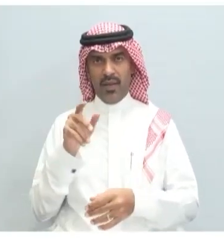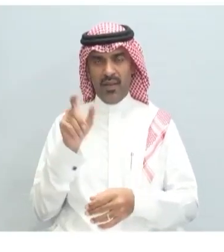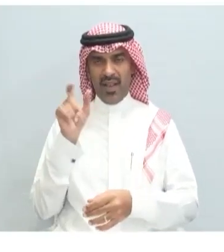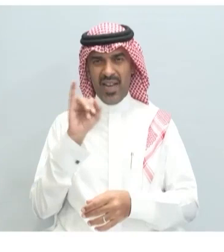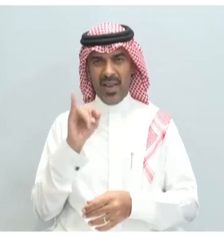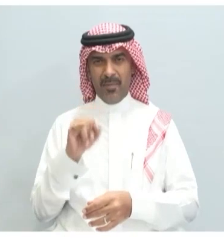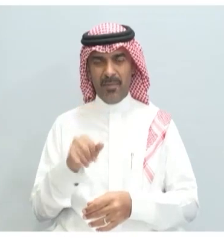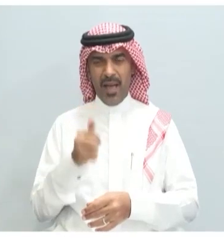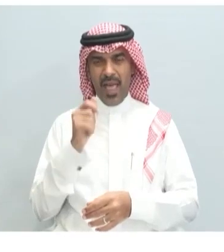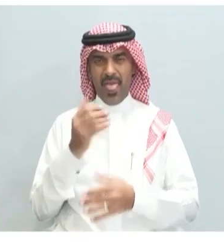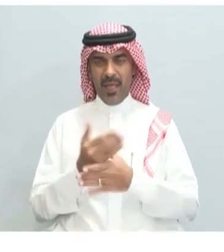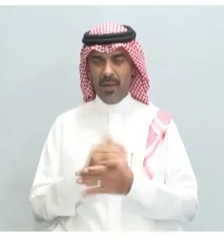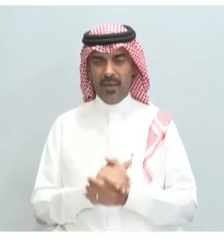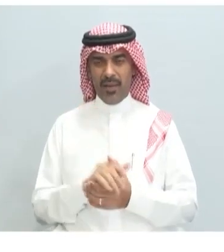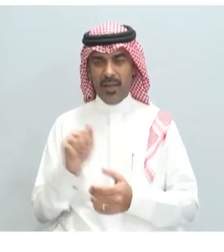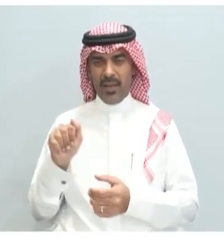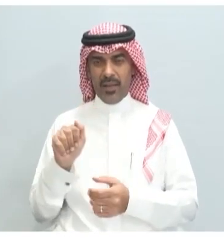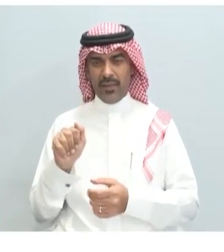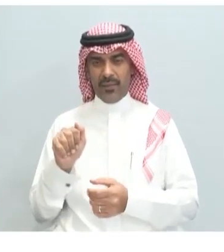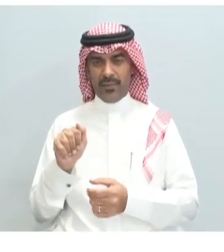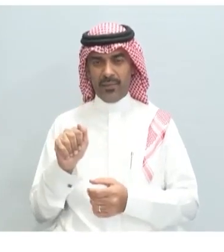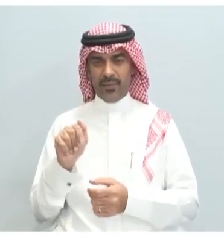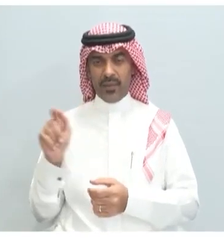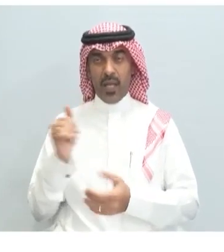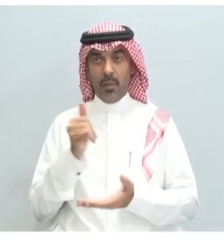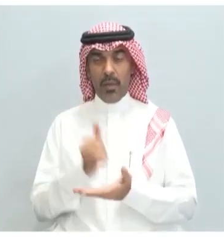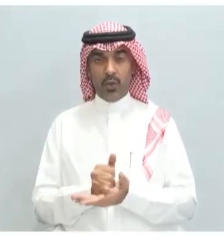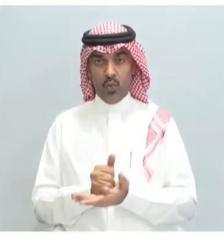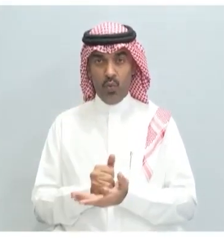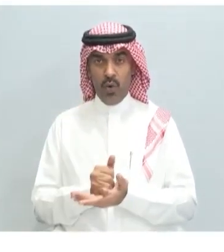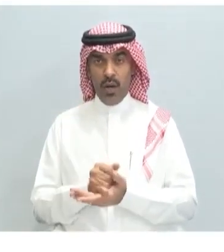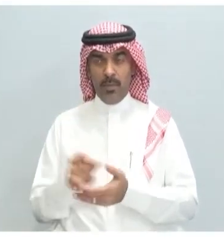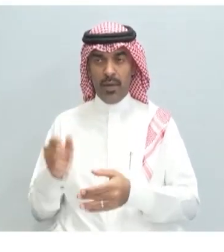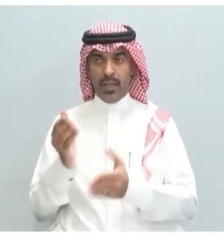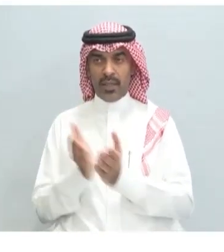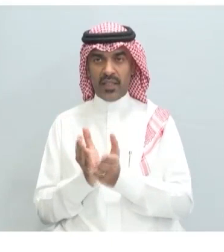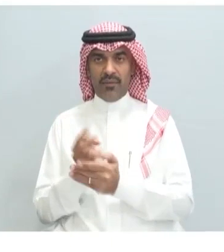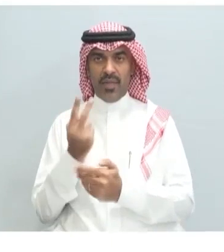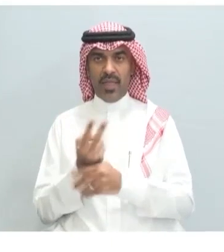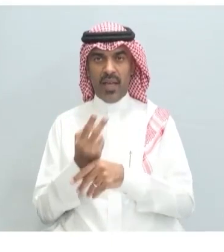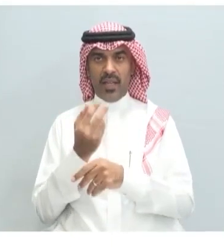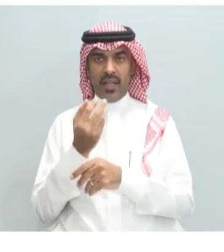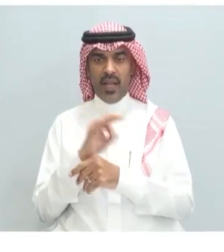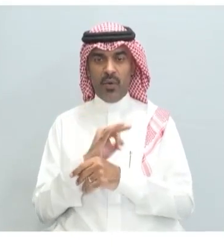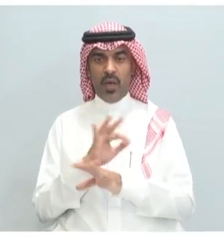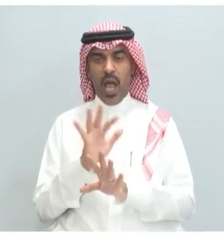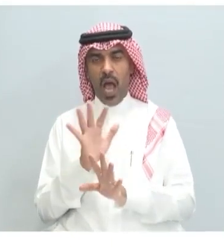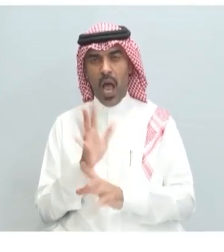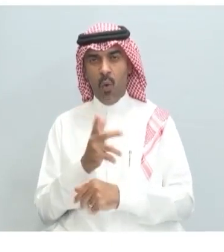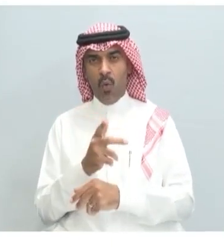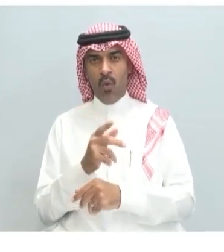فقره اي يقوللك ان يكون المسؤول من الصف الثاني ثانوي او ان يكون من الصف الثالث